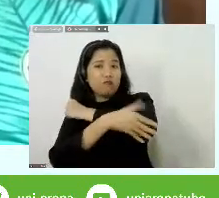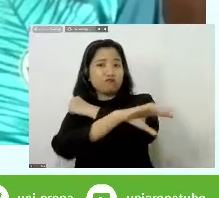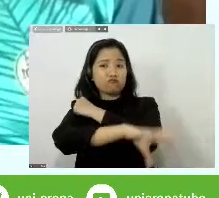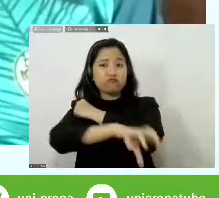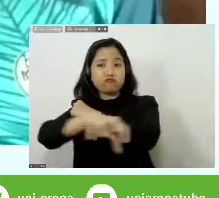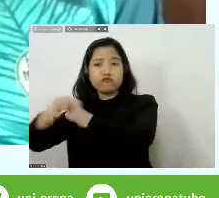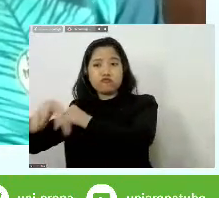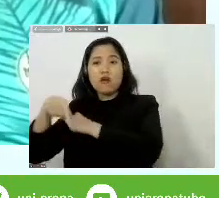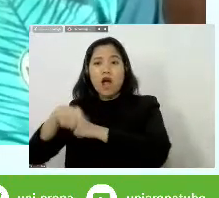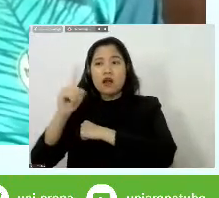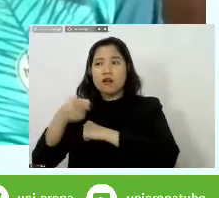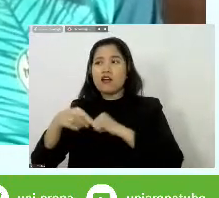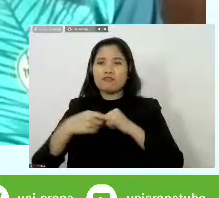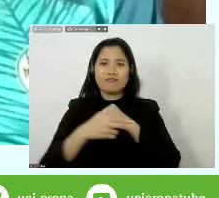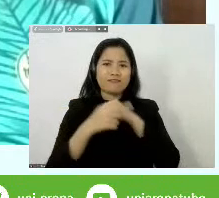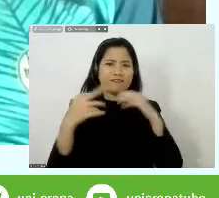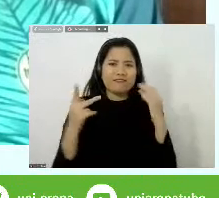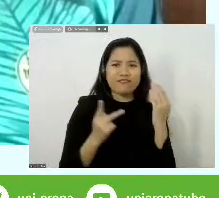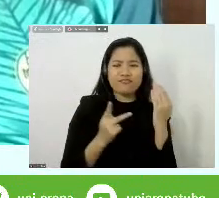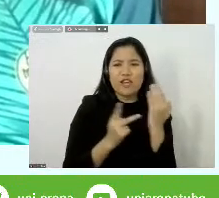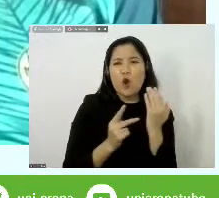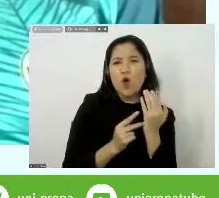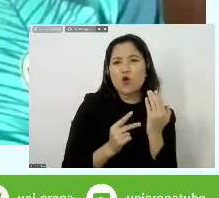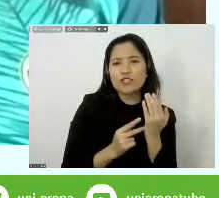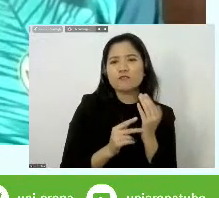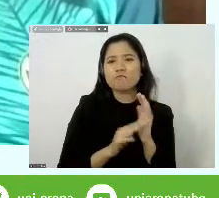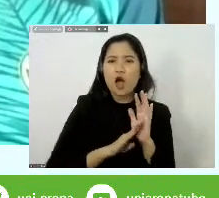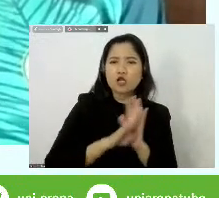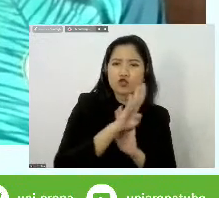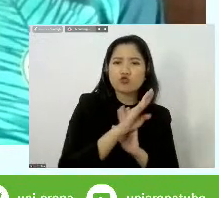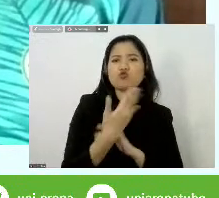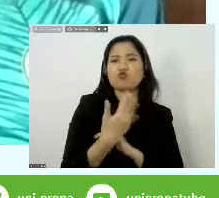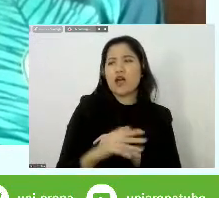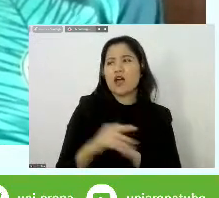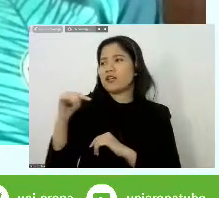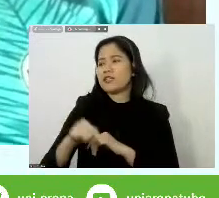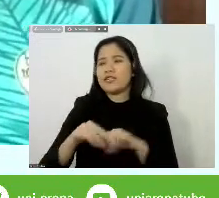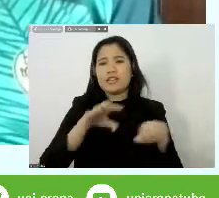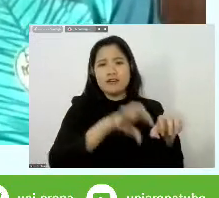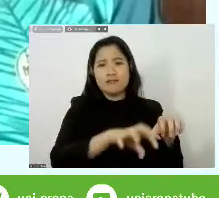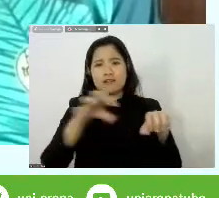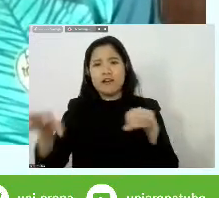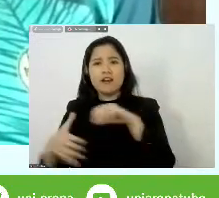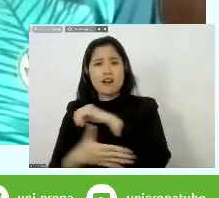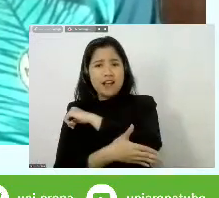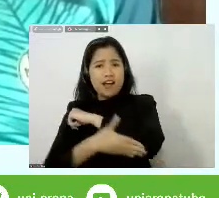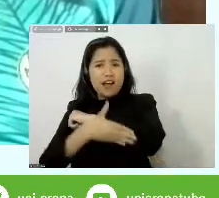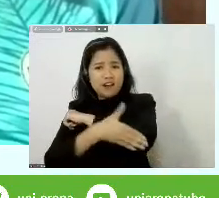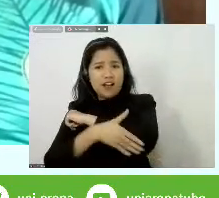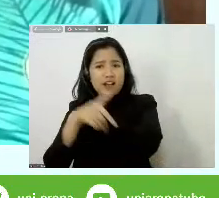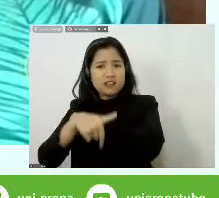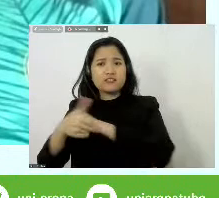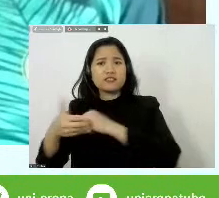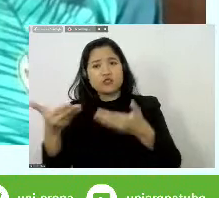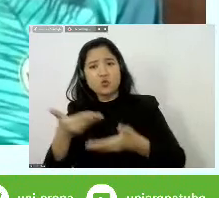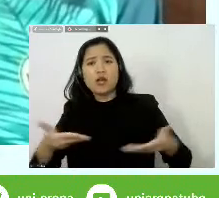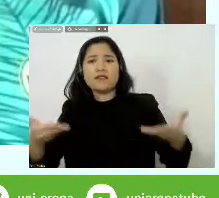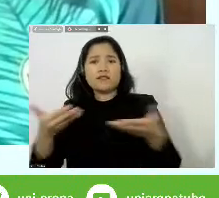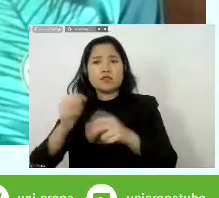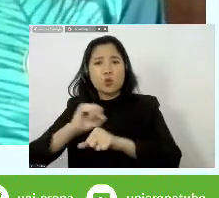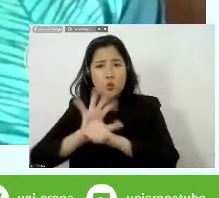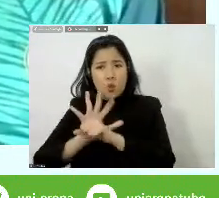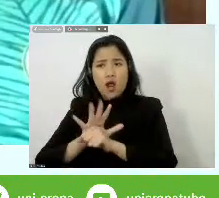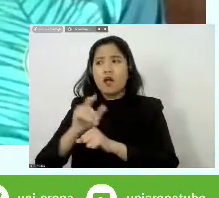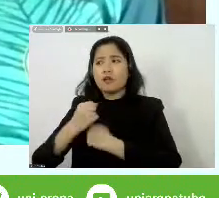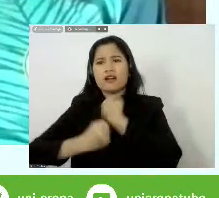juga dengan kemajuan teknologi social-media sehingga kita tahu masyarakat tahu bahwa di banyak negara di awal-awal pandemic of it digelorakan semangat untuk